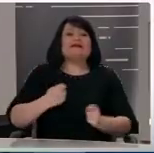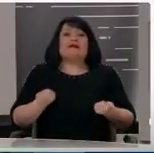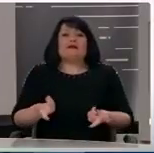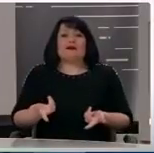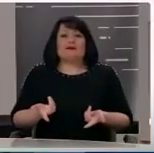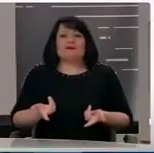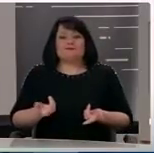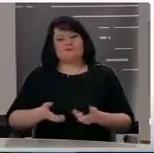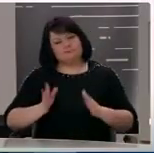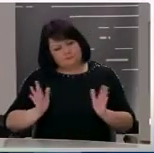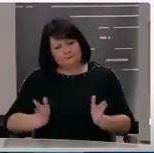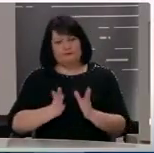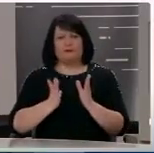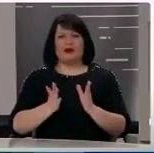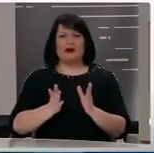Και καλά.